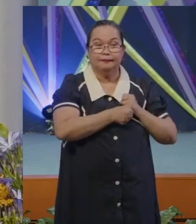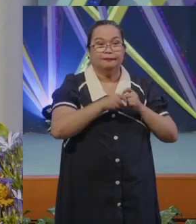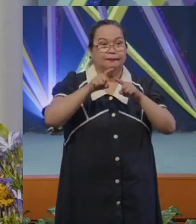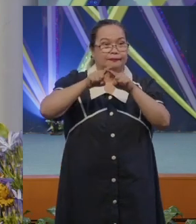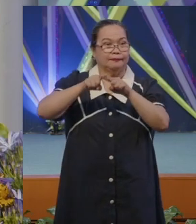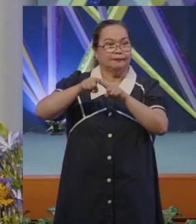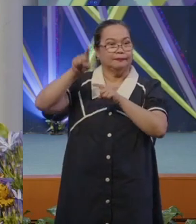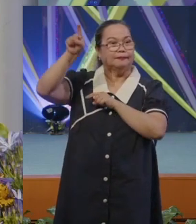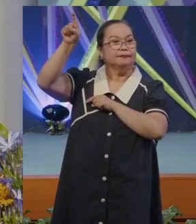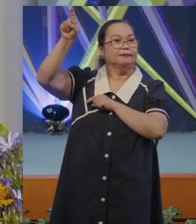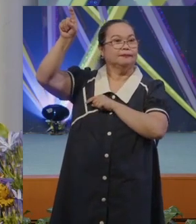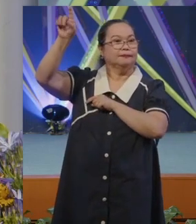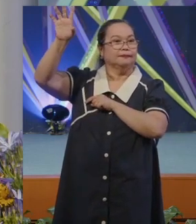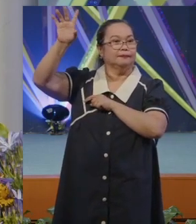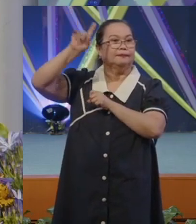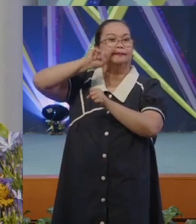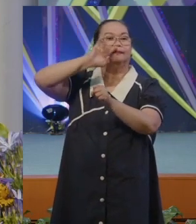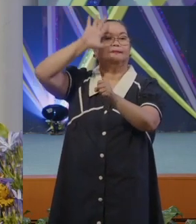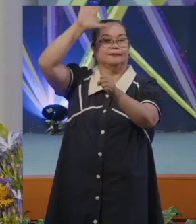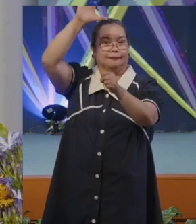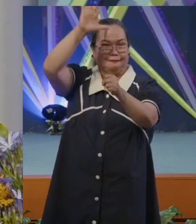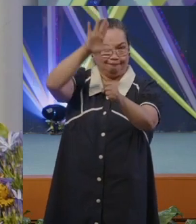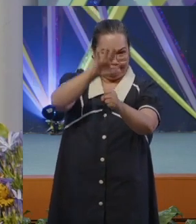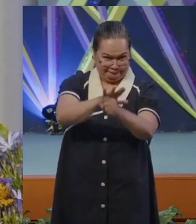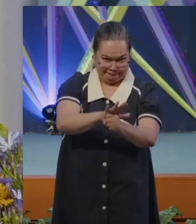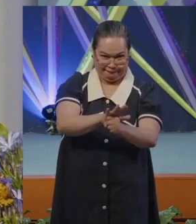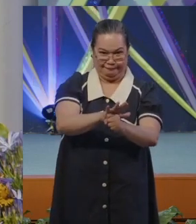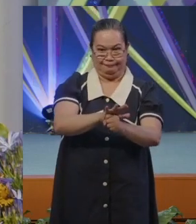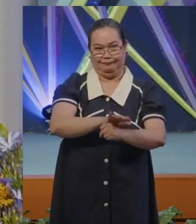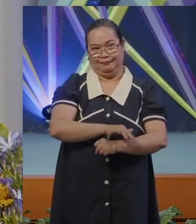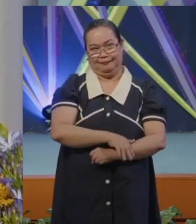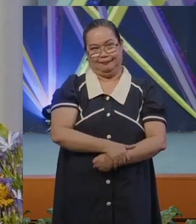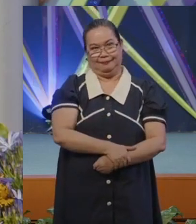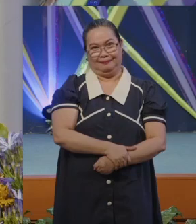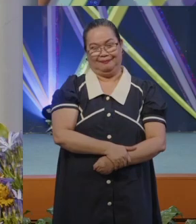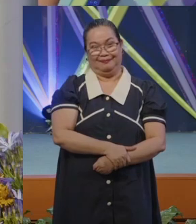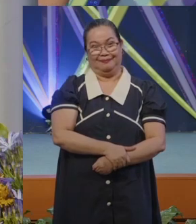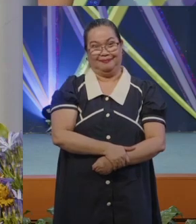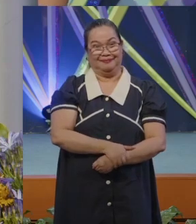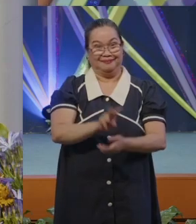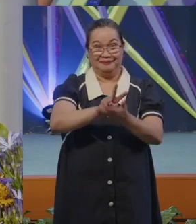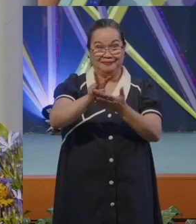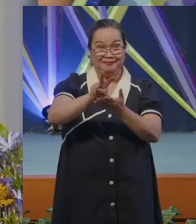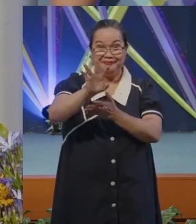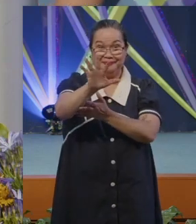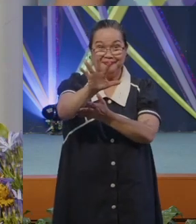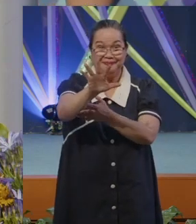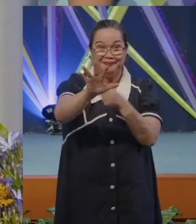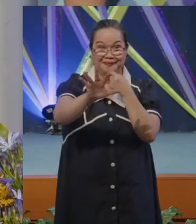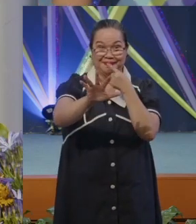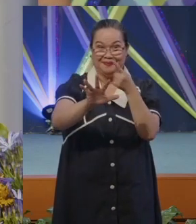nakasandig sa pangako ng Diyos. Tignan niyo yung verse 5.